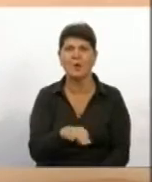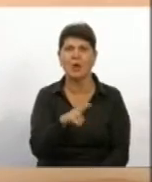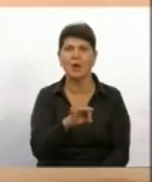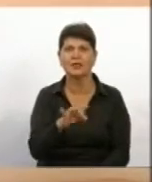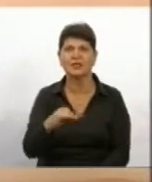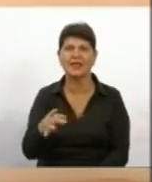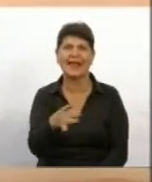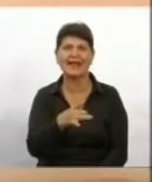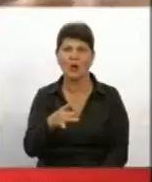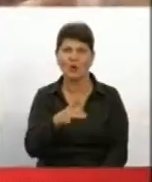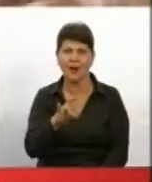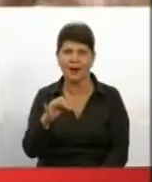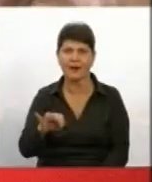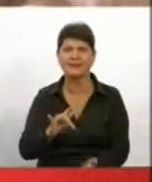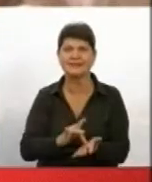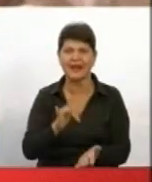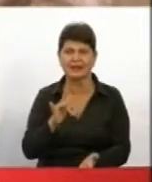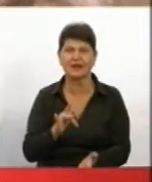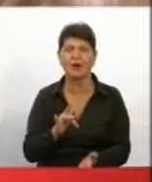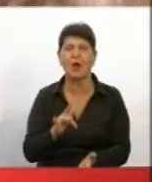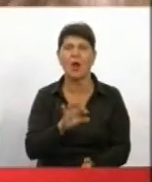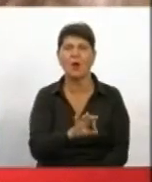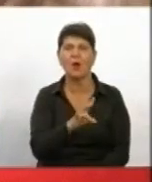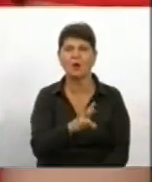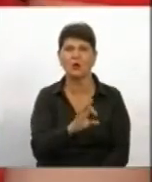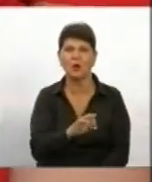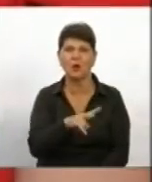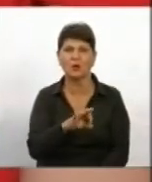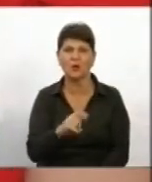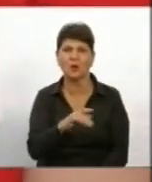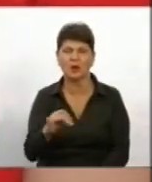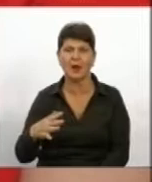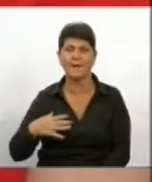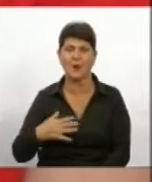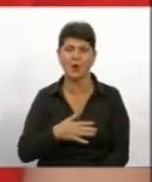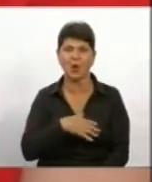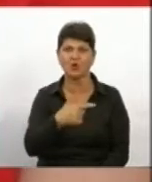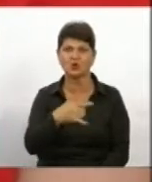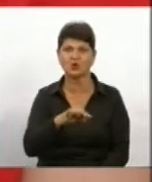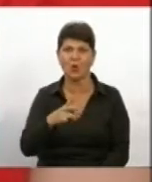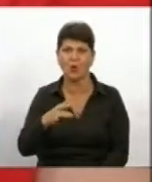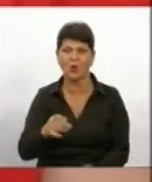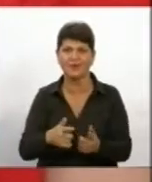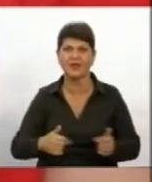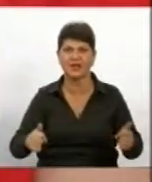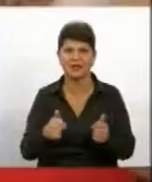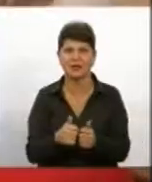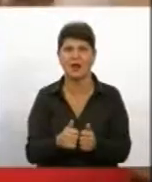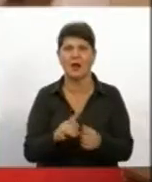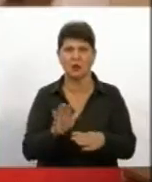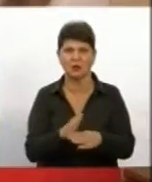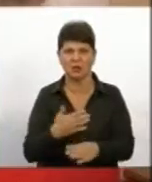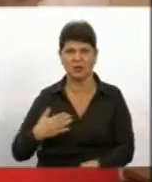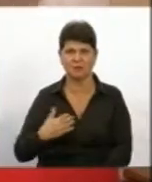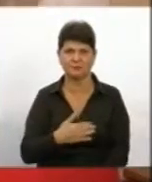регіональному центрі онкології в мамологічному відділенні. Тиждень тому їй зробили операцію з видалення молочних залоз. У